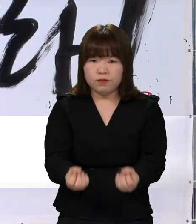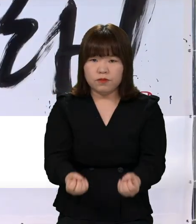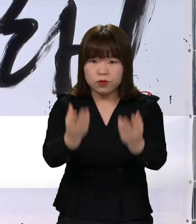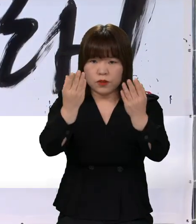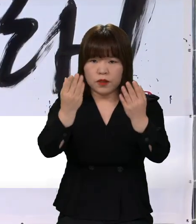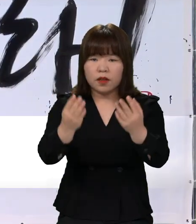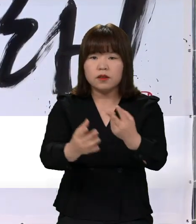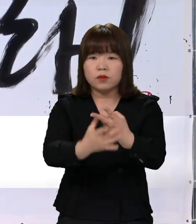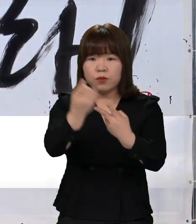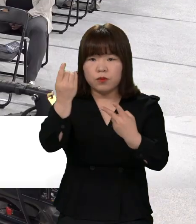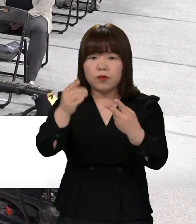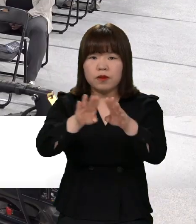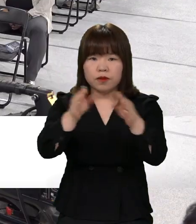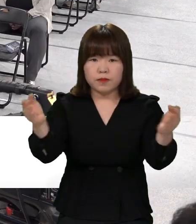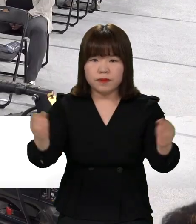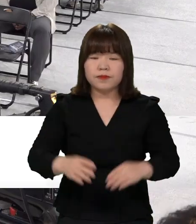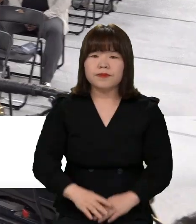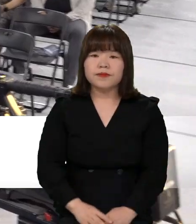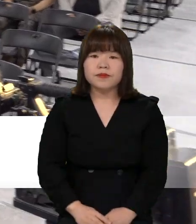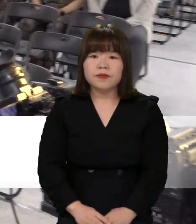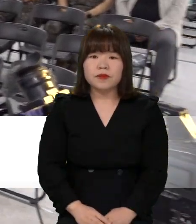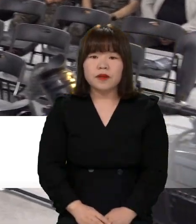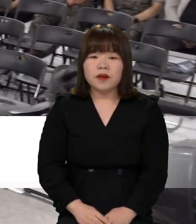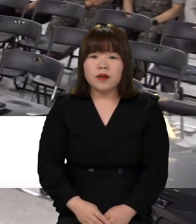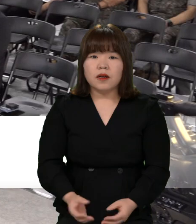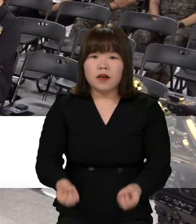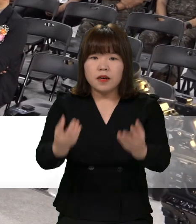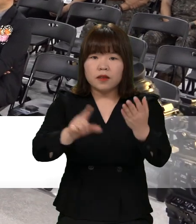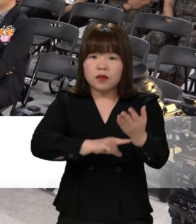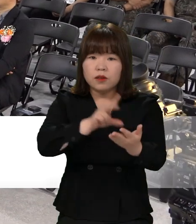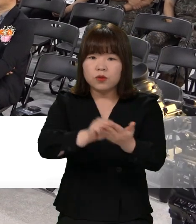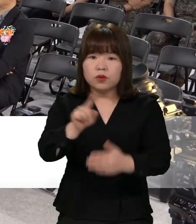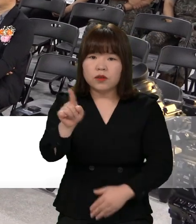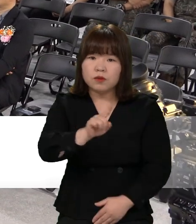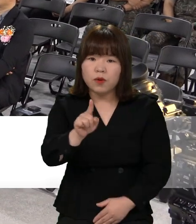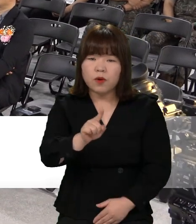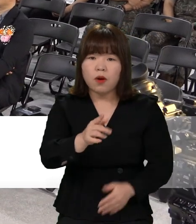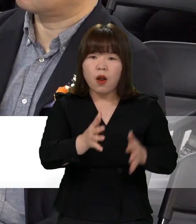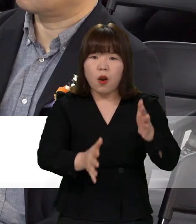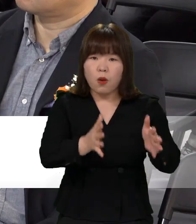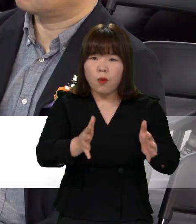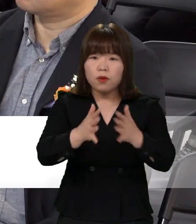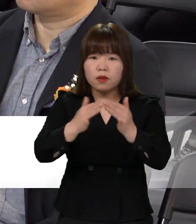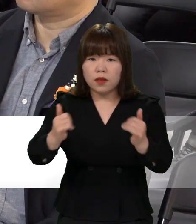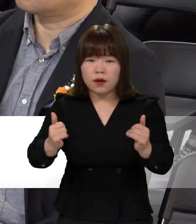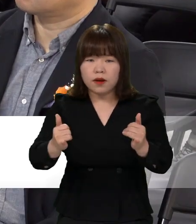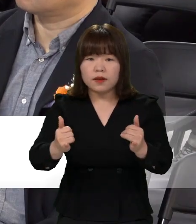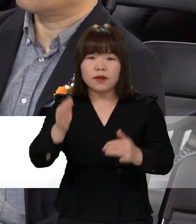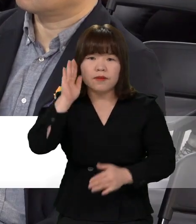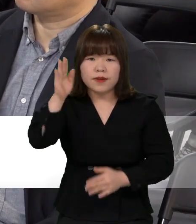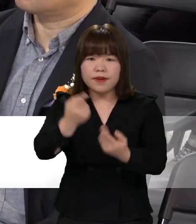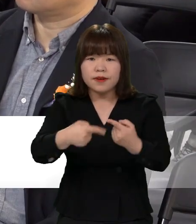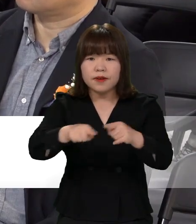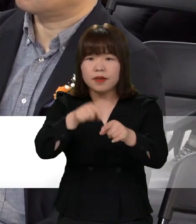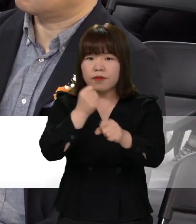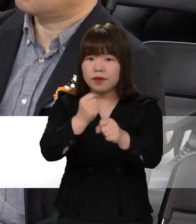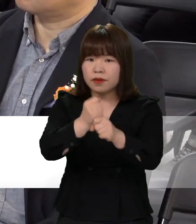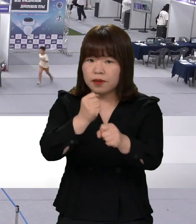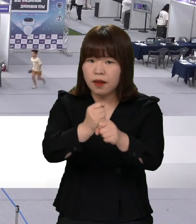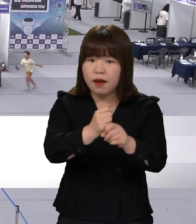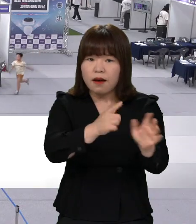축제가 연계 통합 개최됐습니다 행사는 로봇과 인간이 함께 만들어가는 미래라는 주제로